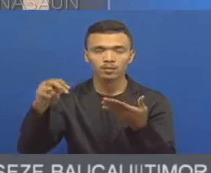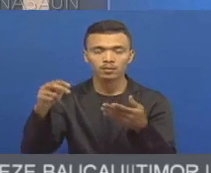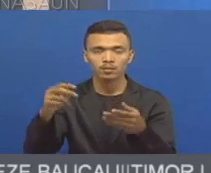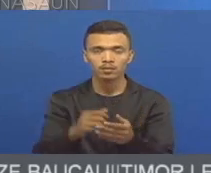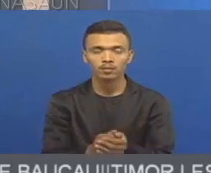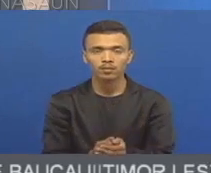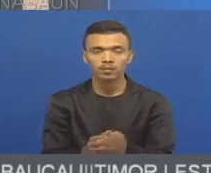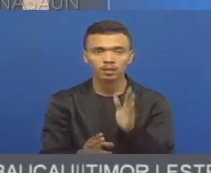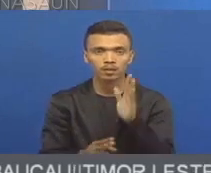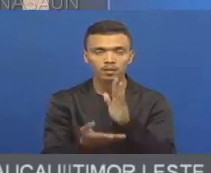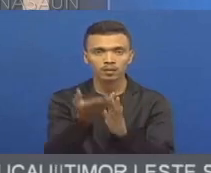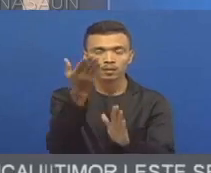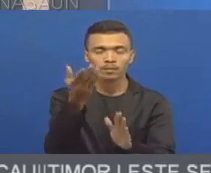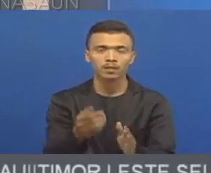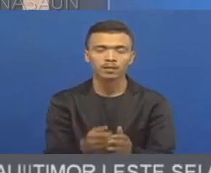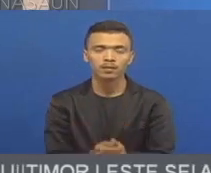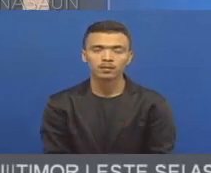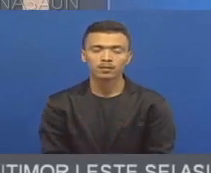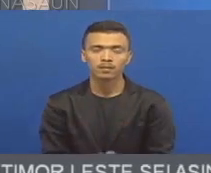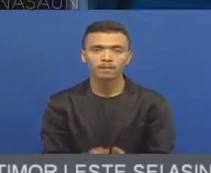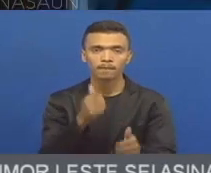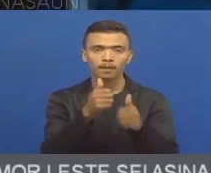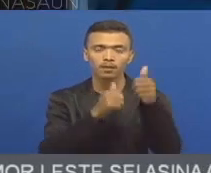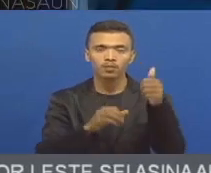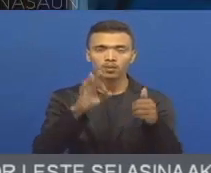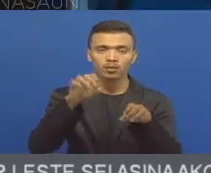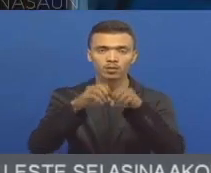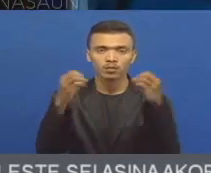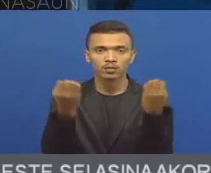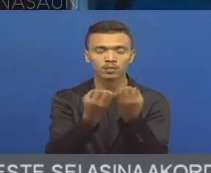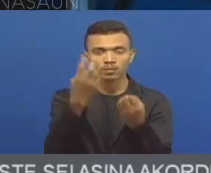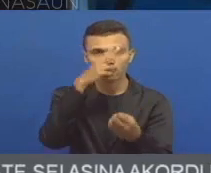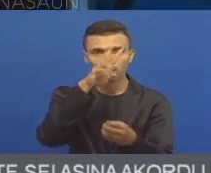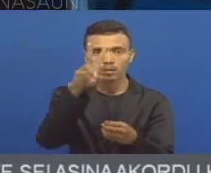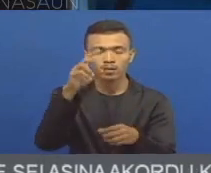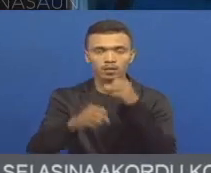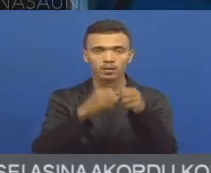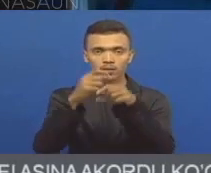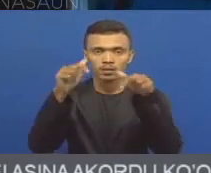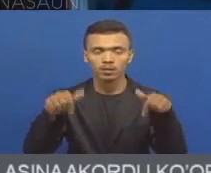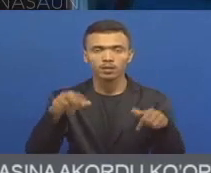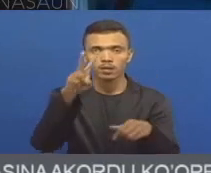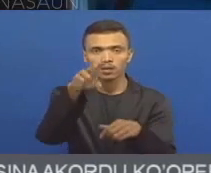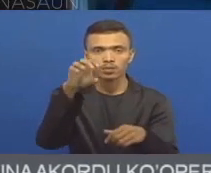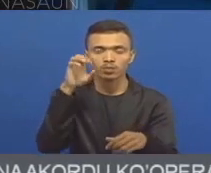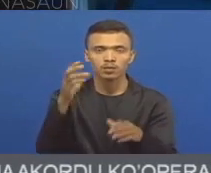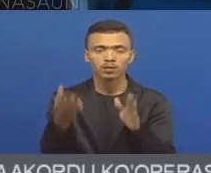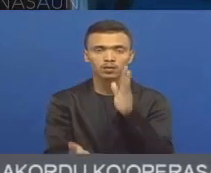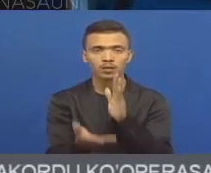ne numero as tuir fogo pers ne ia hare ia tinan ne caso si atu sua ne saeka o